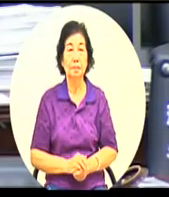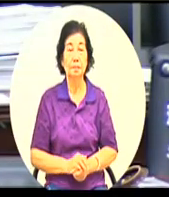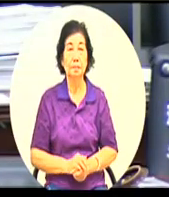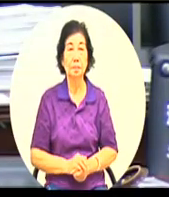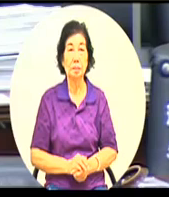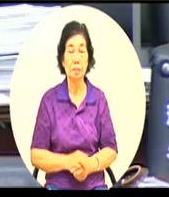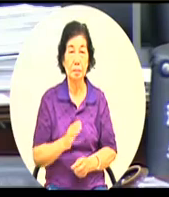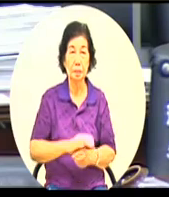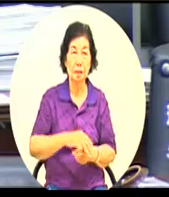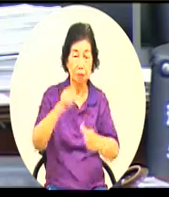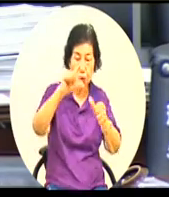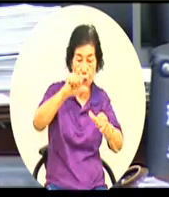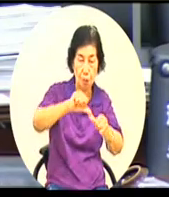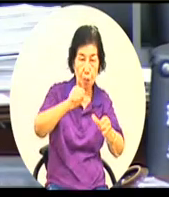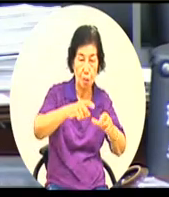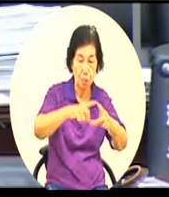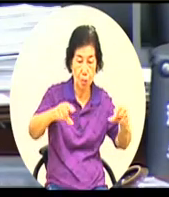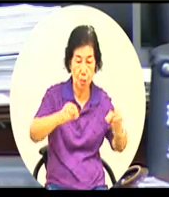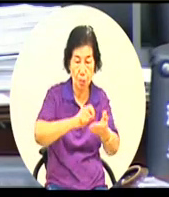开紧紧，